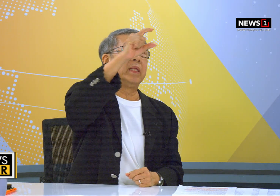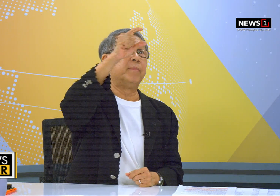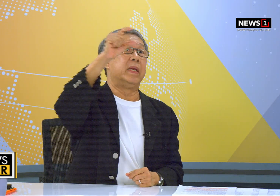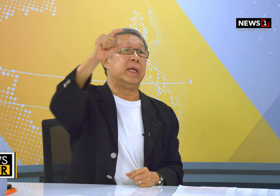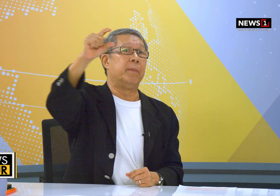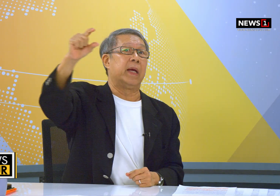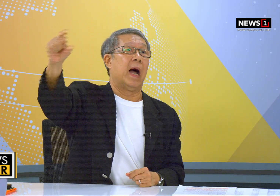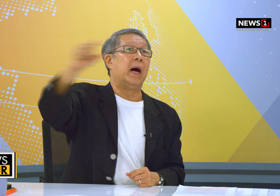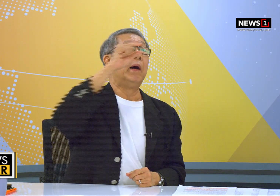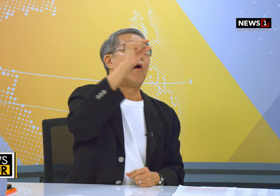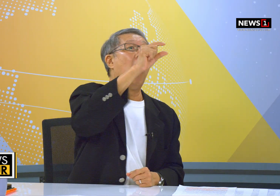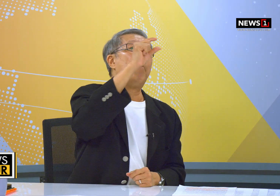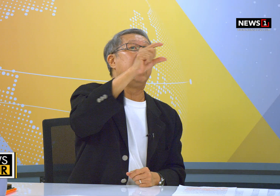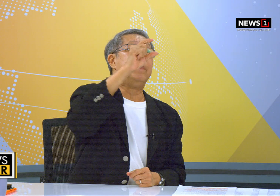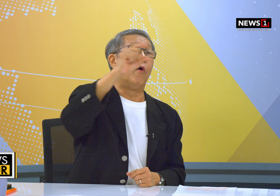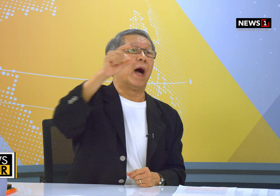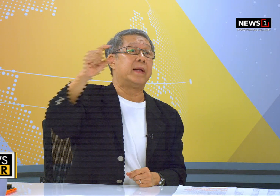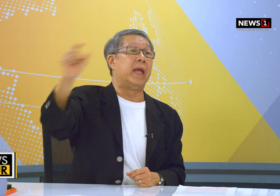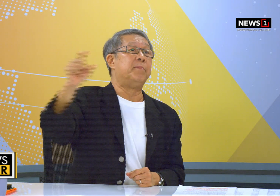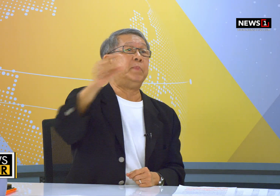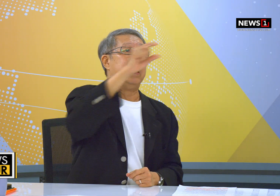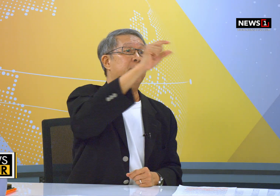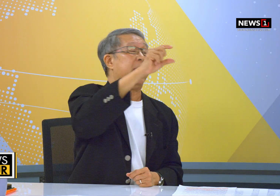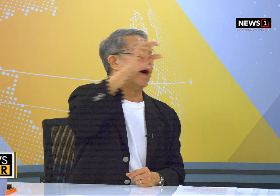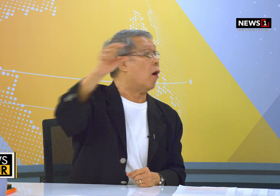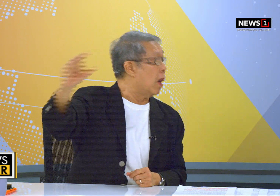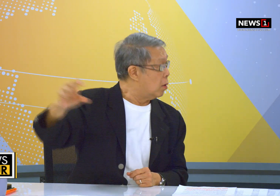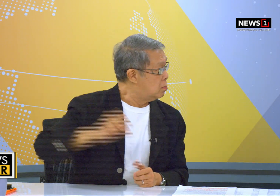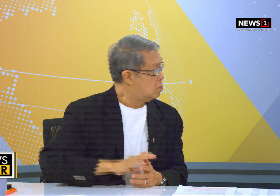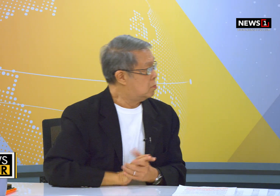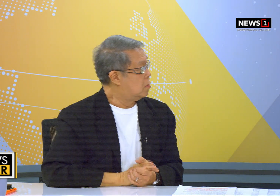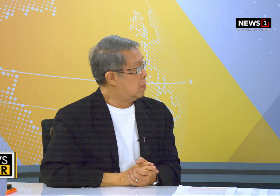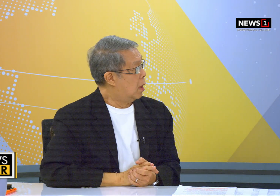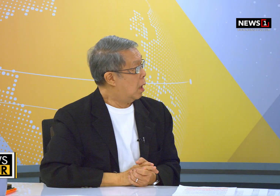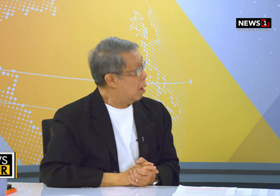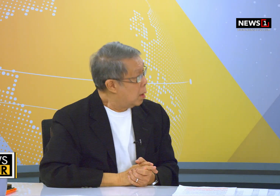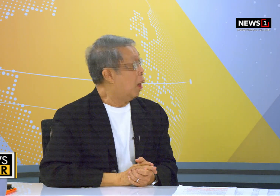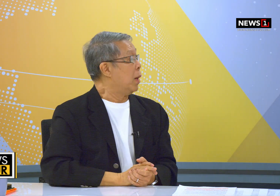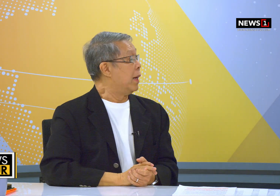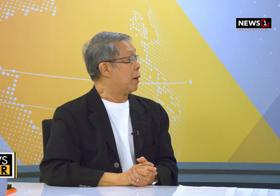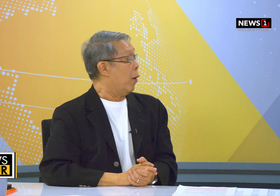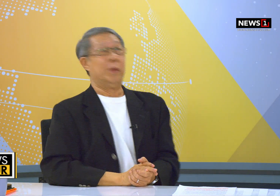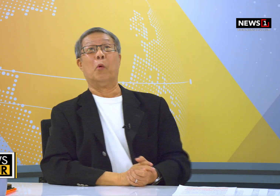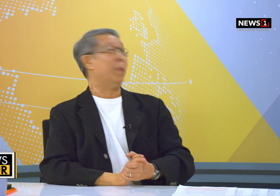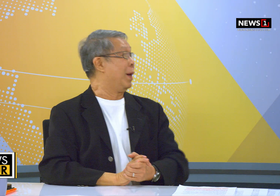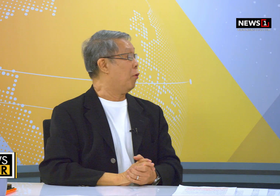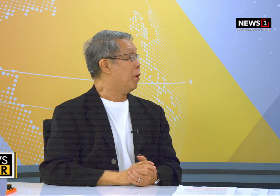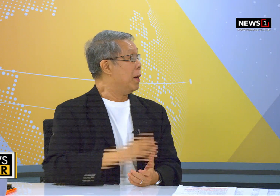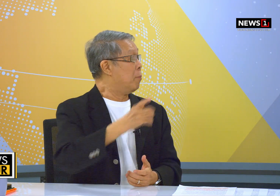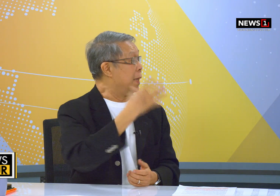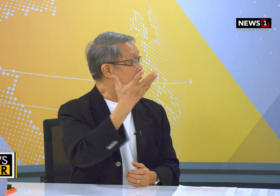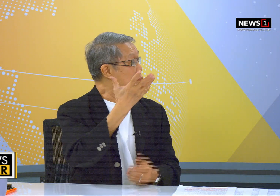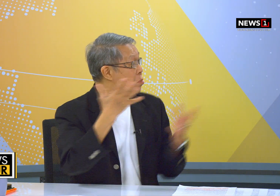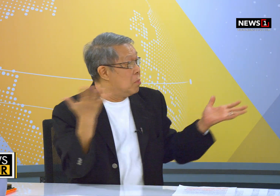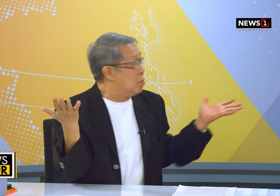พัฒาธิปดีอเมริกา ก็ไม่มีอกาสได้ดื่มเบีของเราเท่านั้นคนหรอไม่รู้